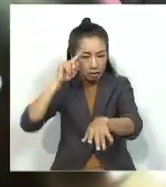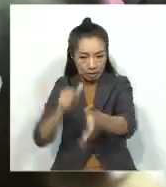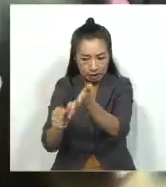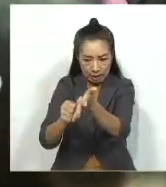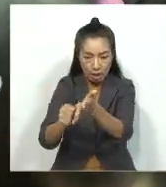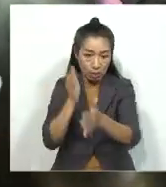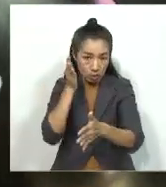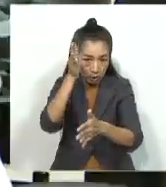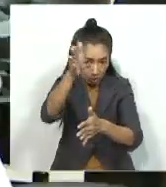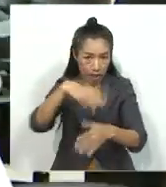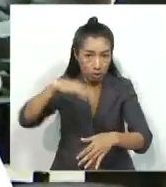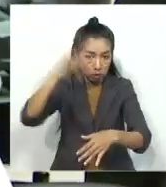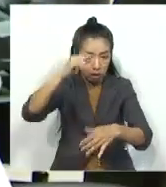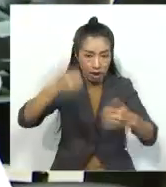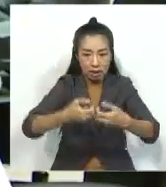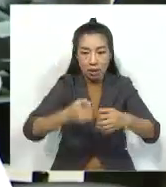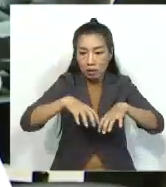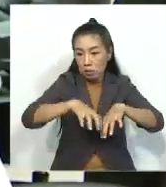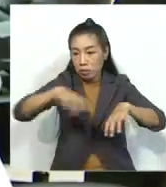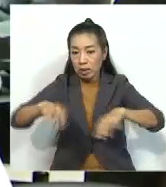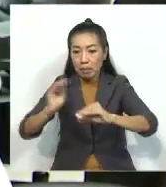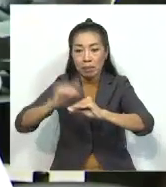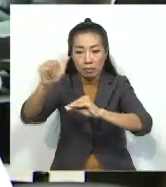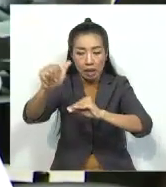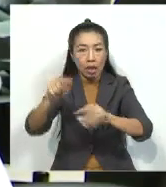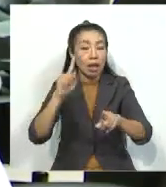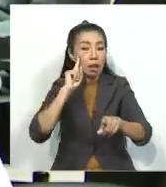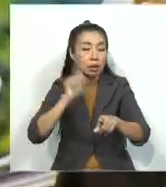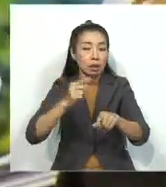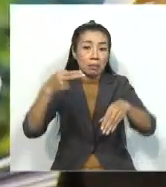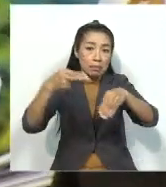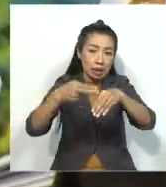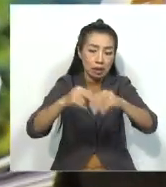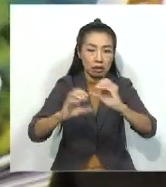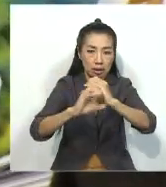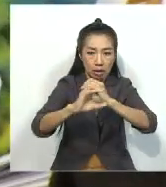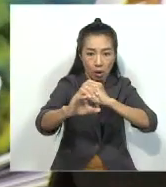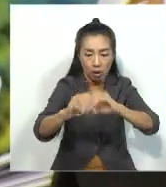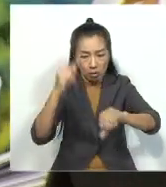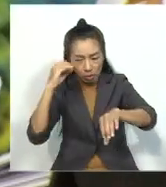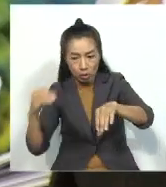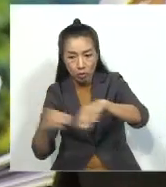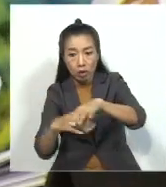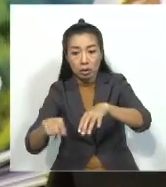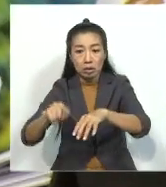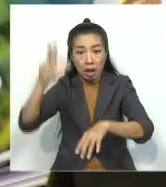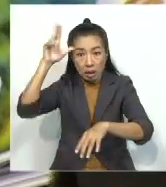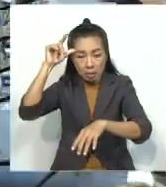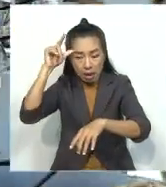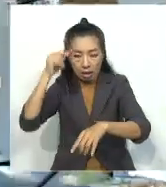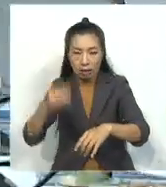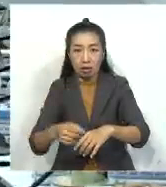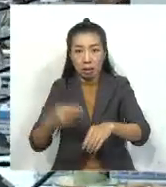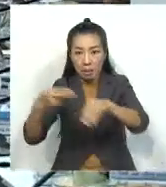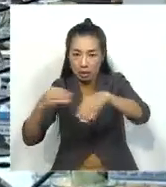ยานและการศึกษาความเหมาะสมการขยายระบบการขนส่งน้ำมันทางท่อเชื่อมต่อจากจังหวัดลำปางถึงเชียง